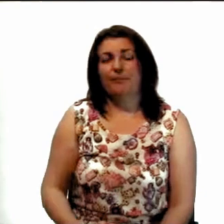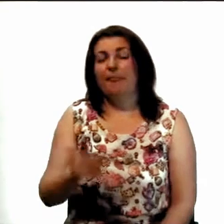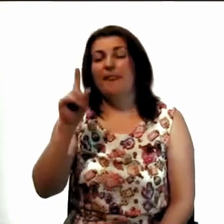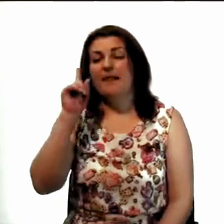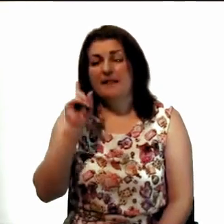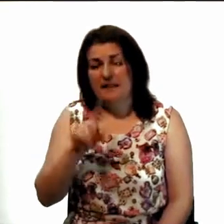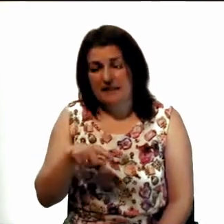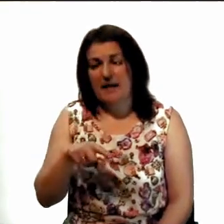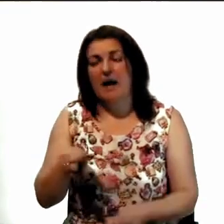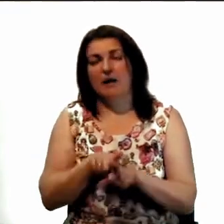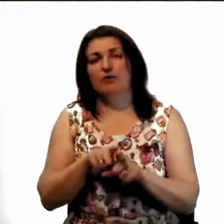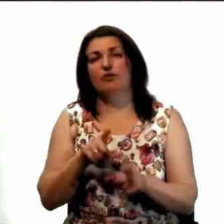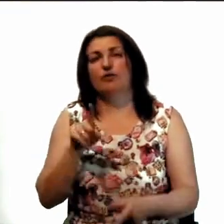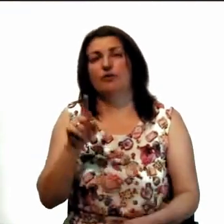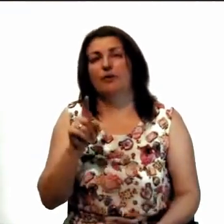Также